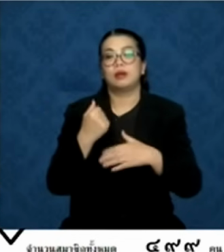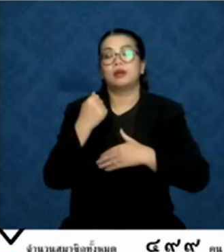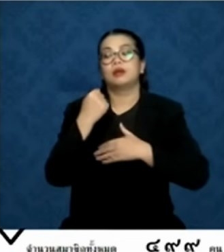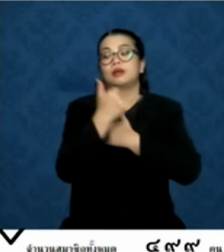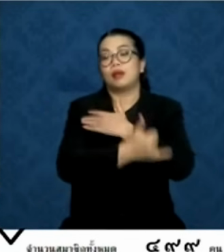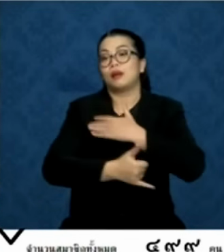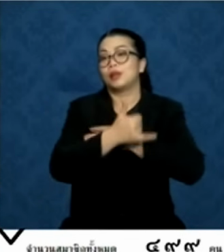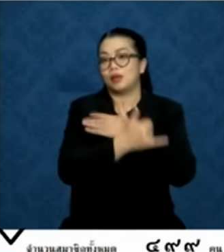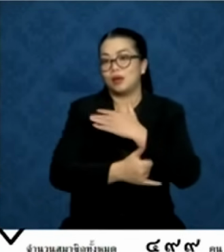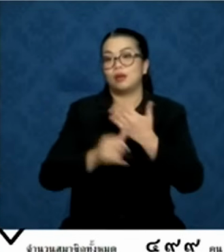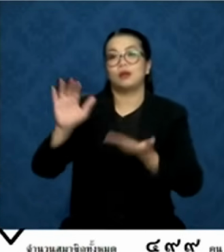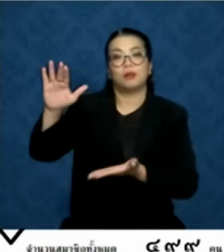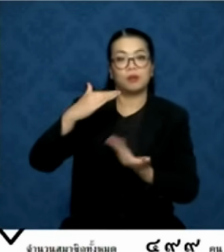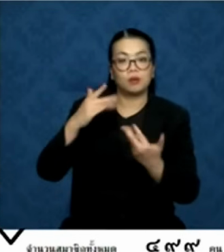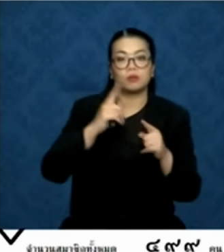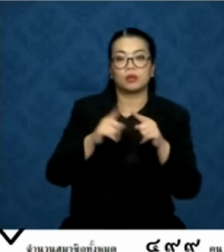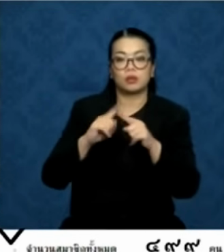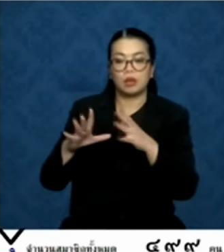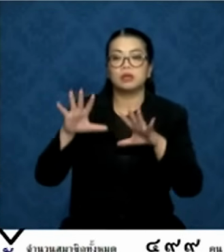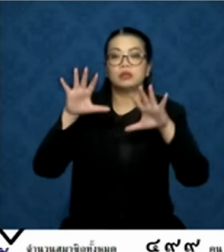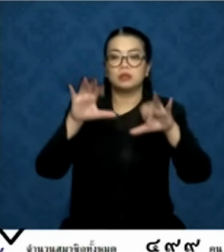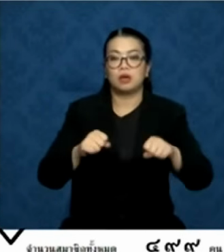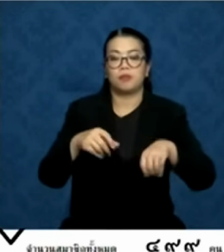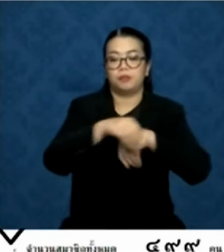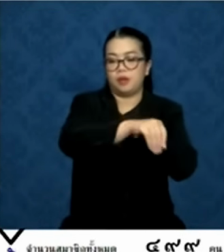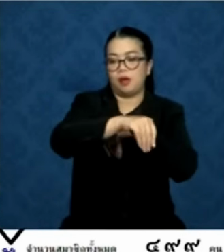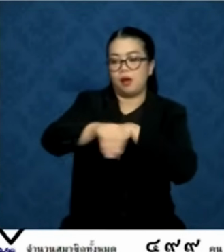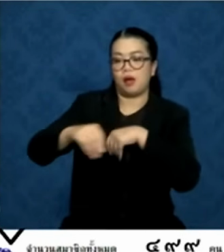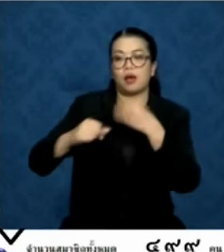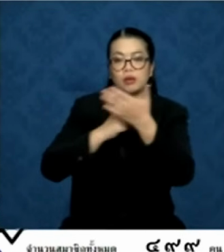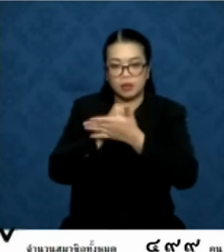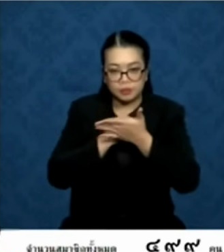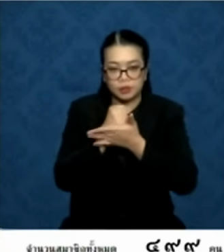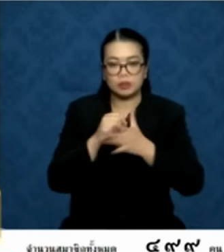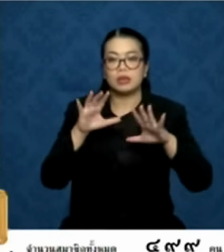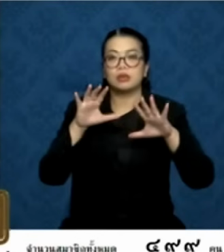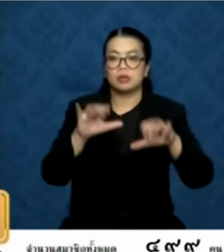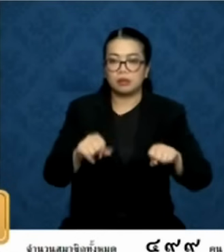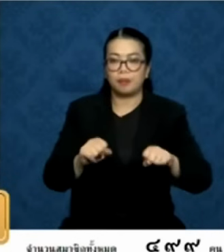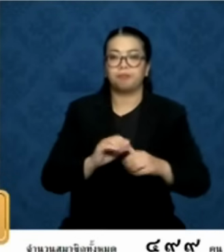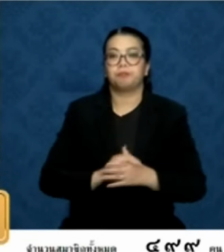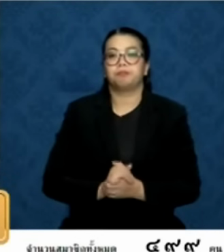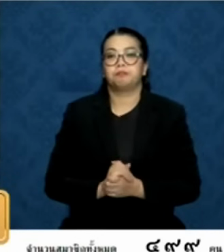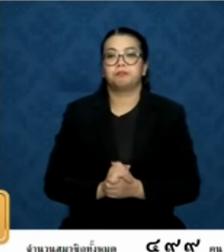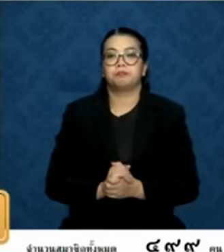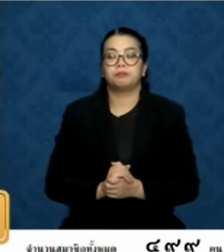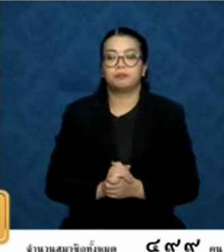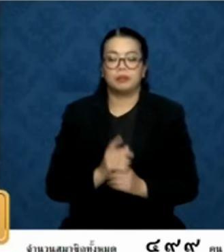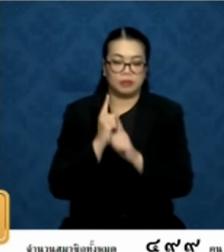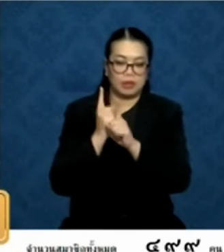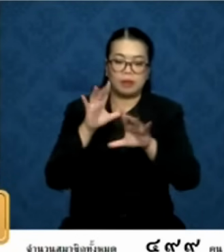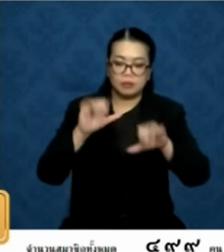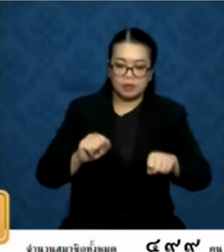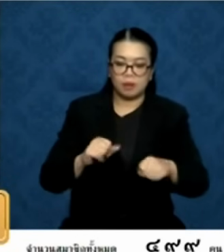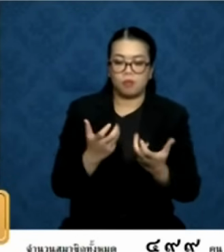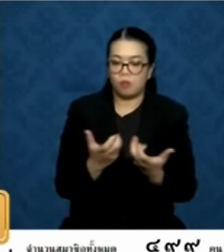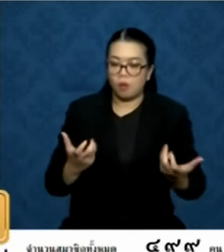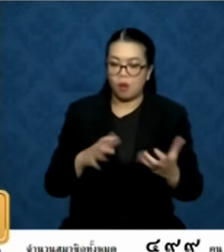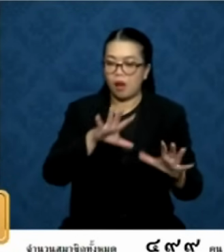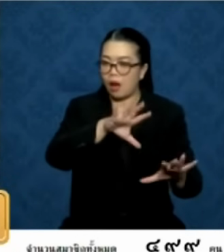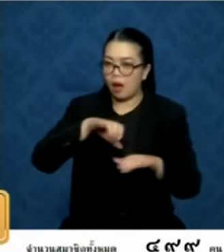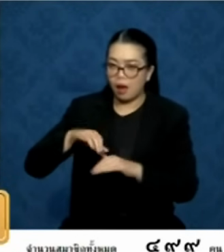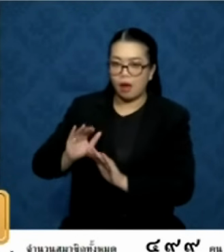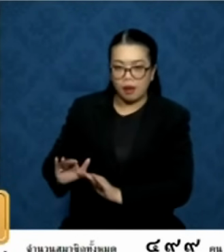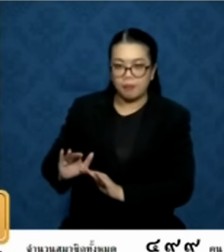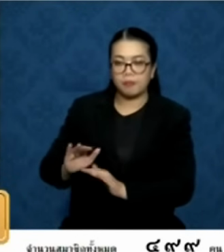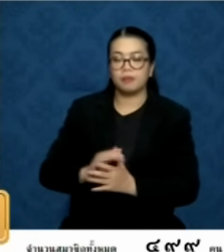ติดจับกลุ่มเครือข่ายยาเสพติดร้อยละ50อายัดยึดทรัพย์ดำเนิน